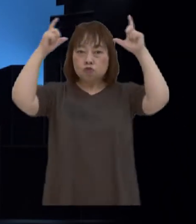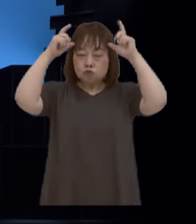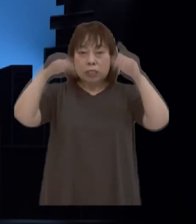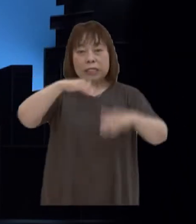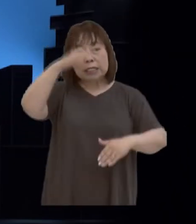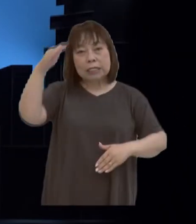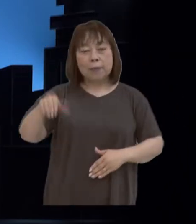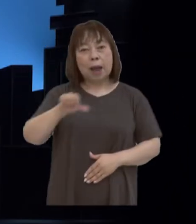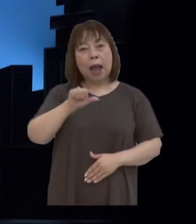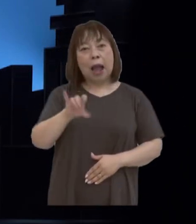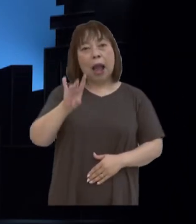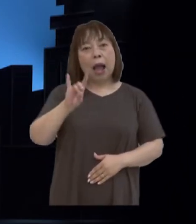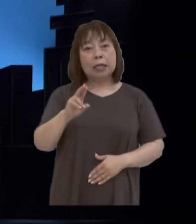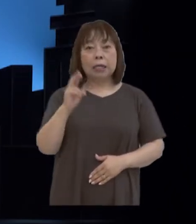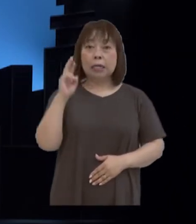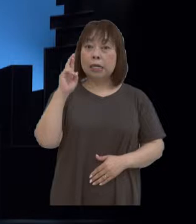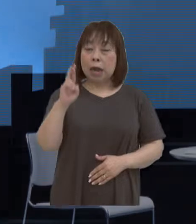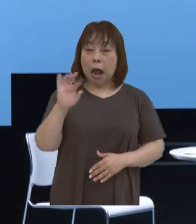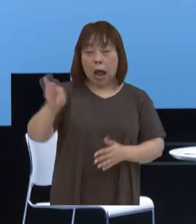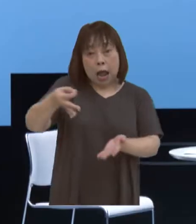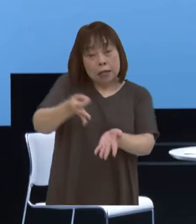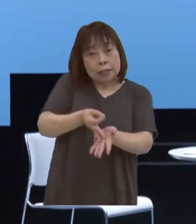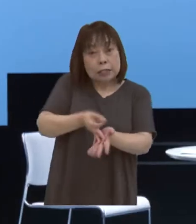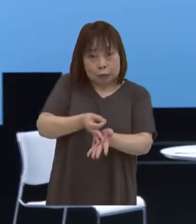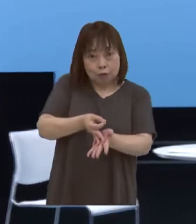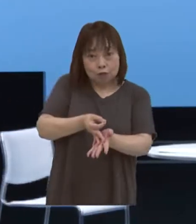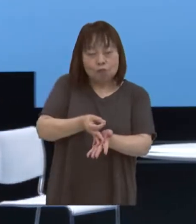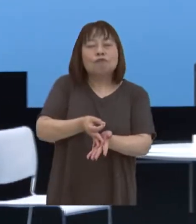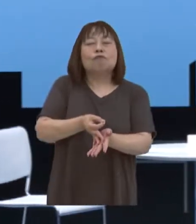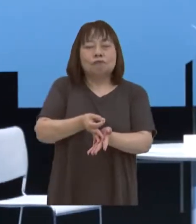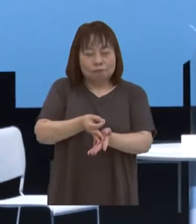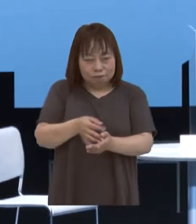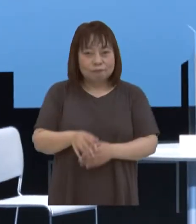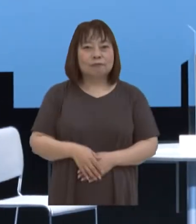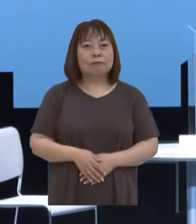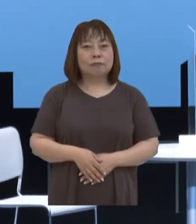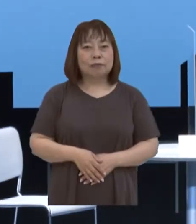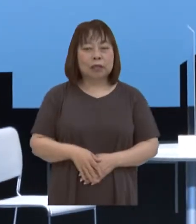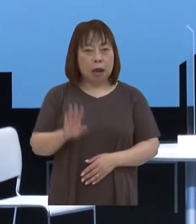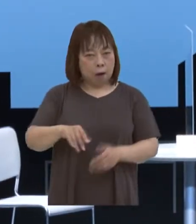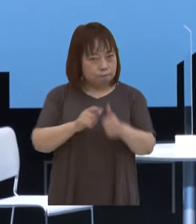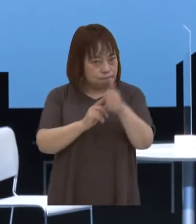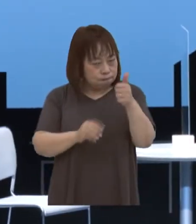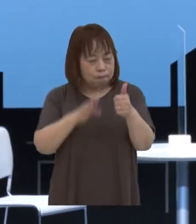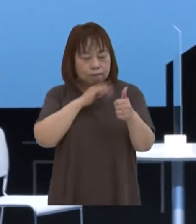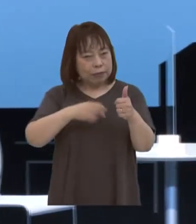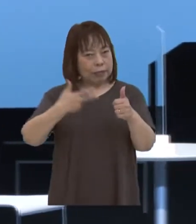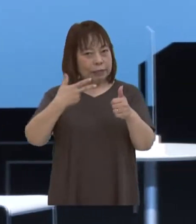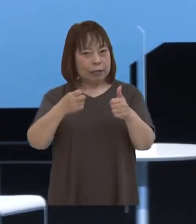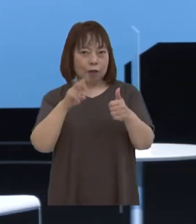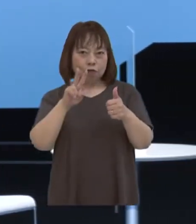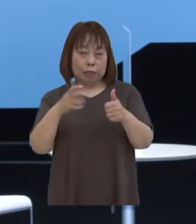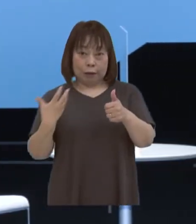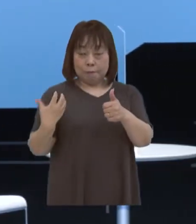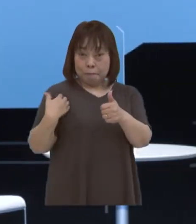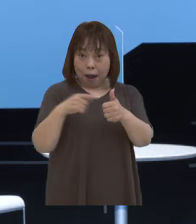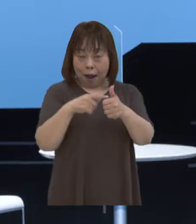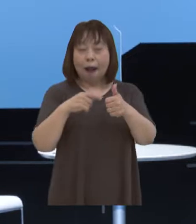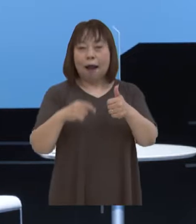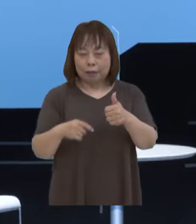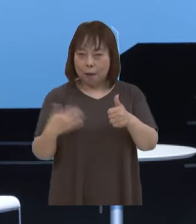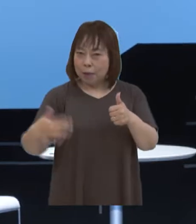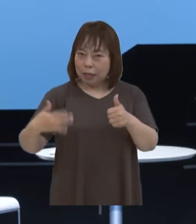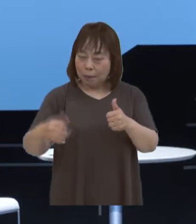ズ、こんな時代だからこそ待ってました。牛山明72歳、まだまだやります、歌います